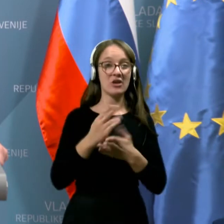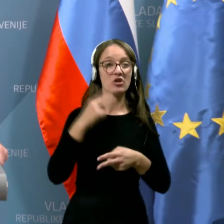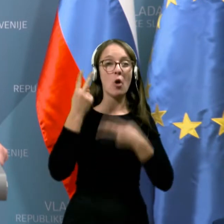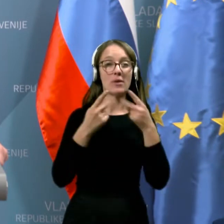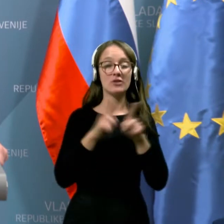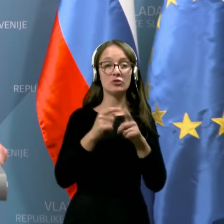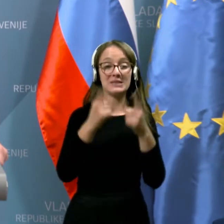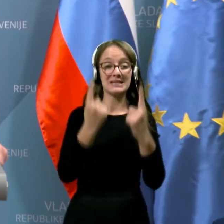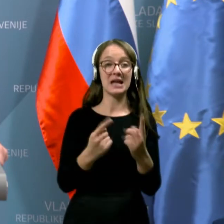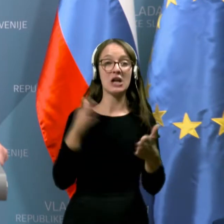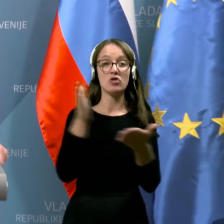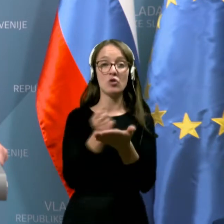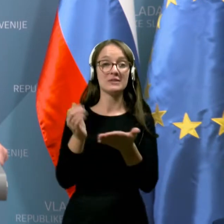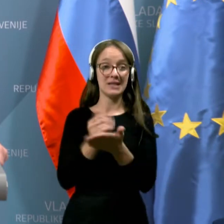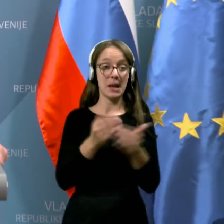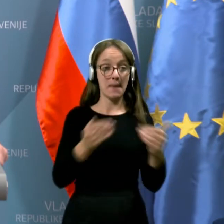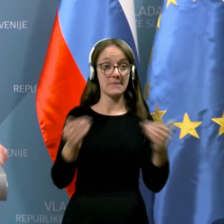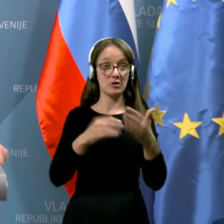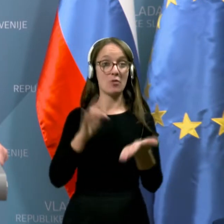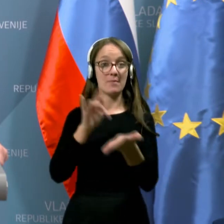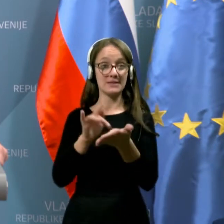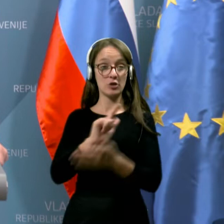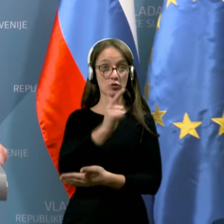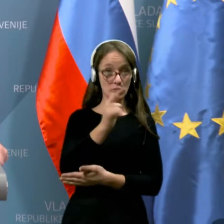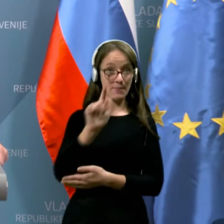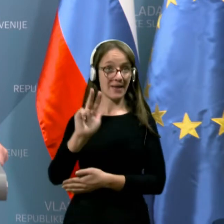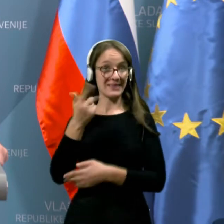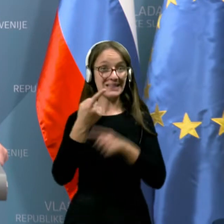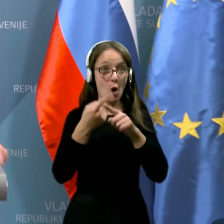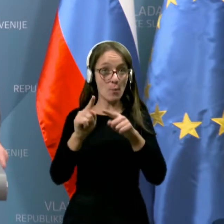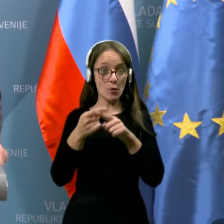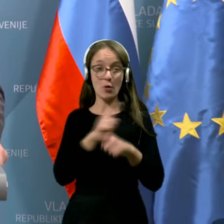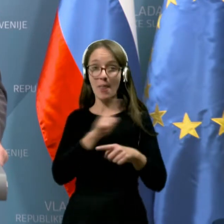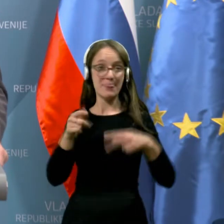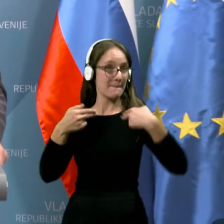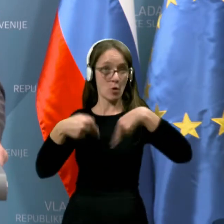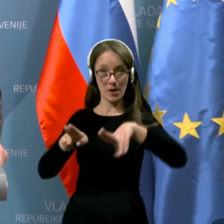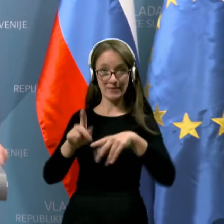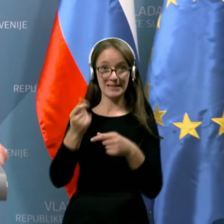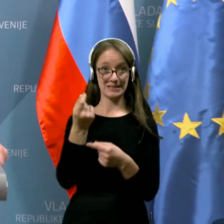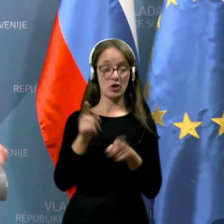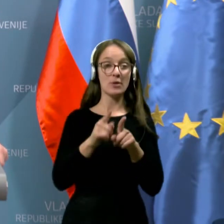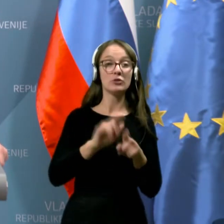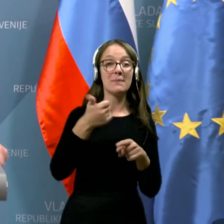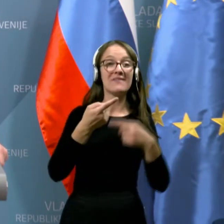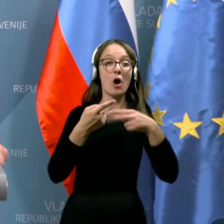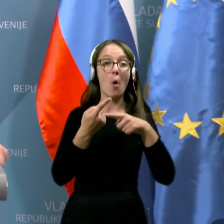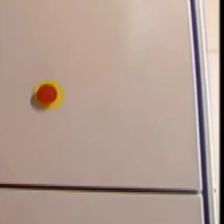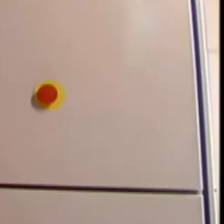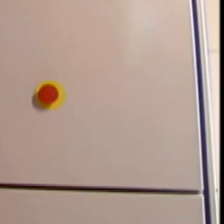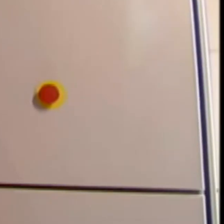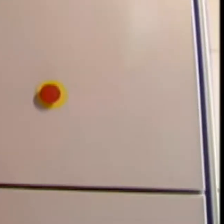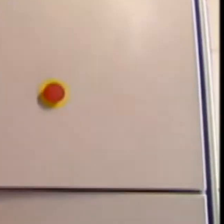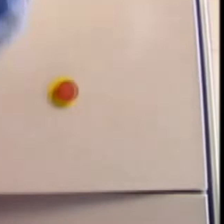tudi stanje doseganja menjikov in ciljev drugega in tretjega obroka nepovratnih sredstev ter prvega obroka povratnih